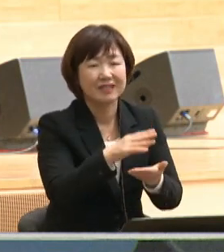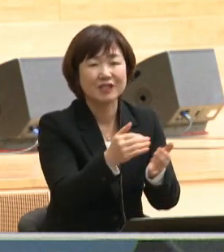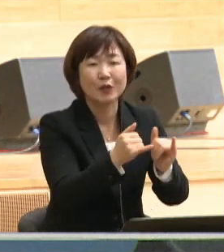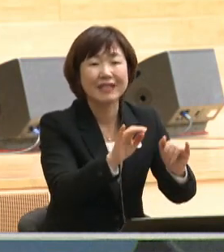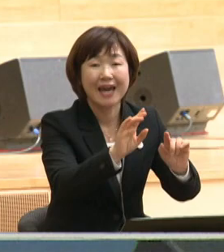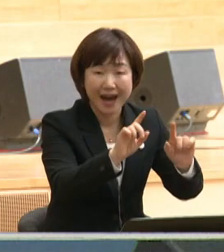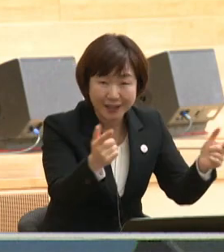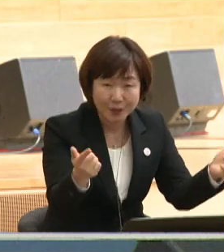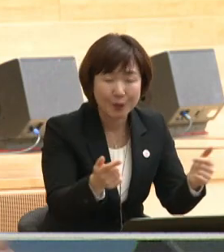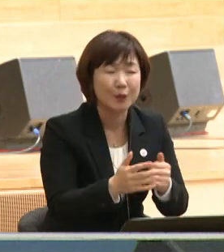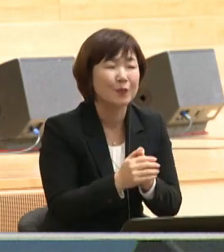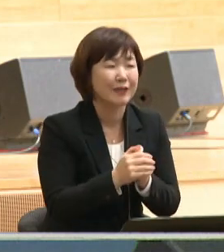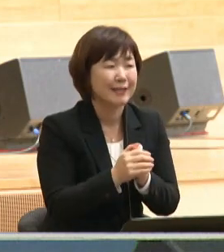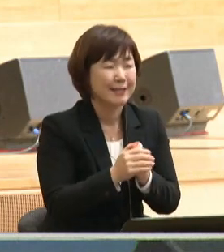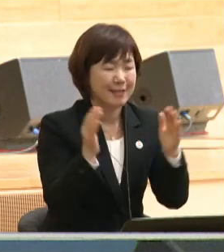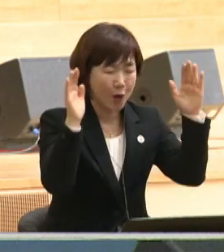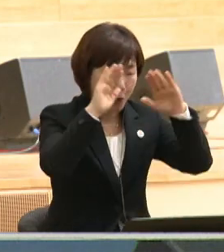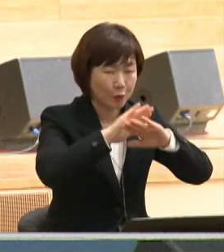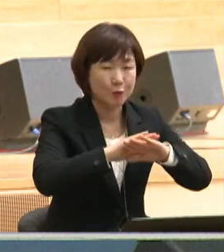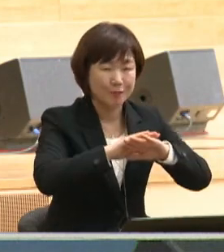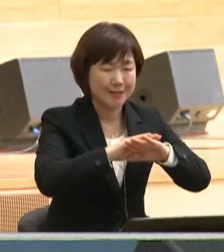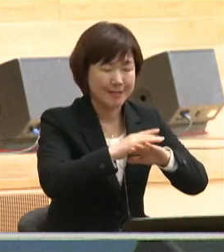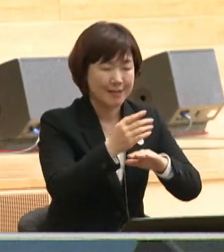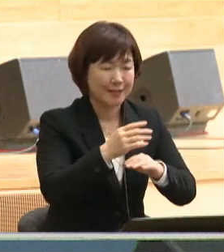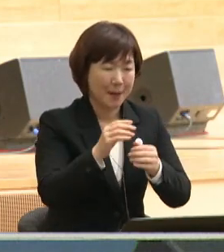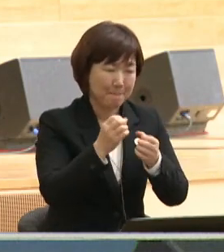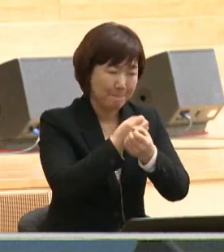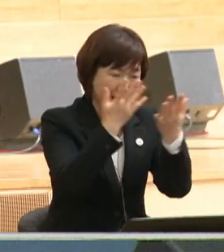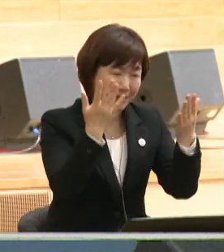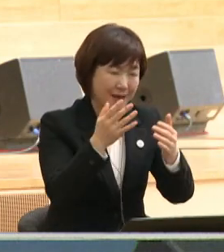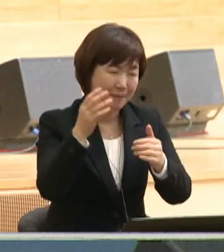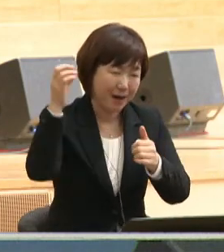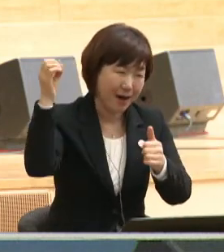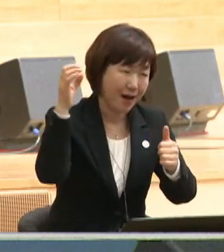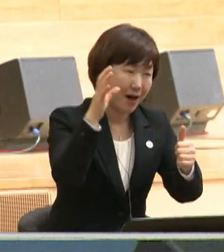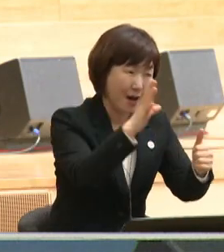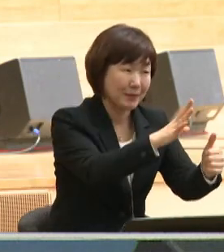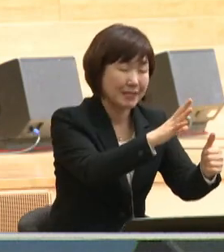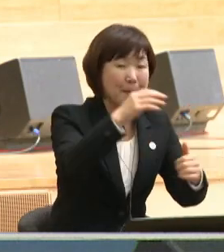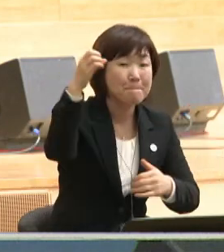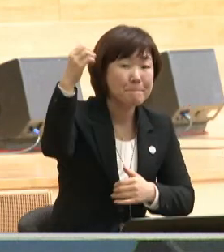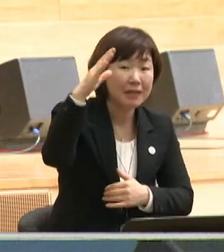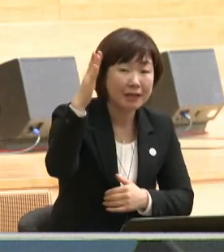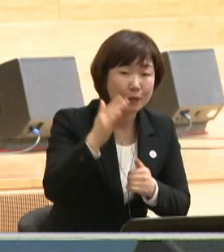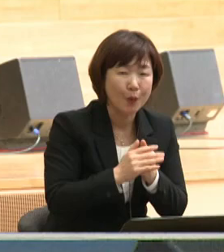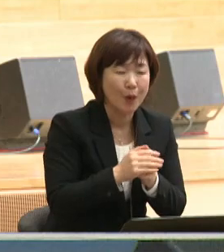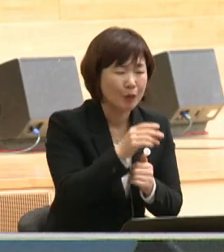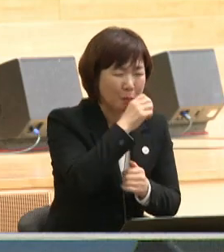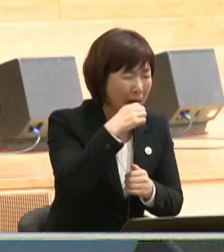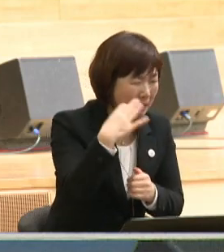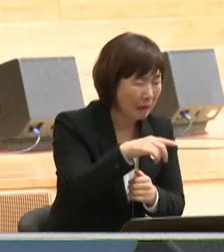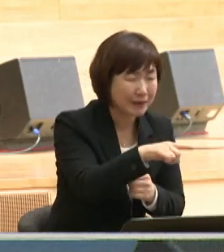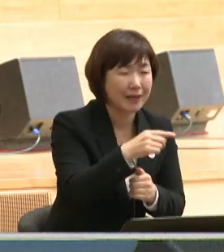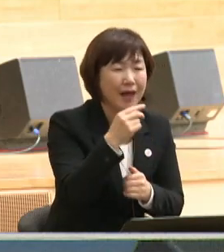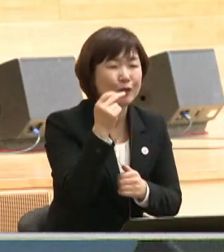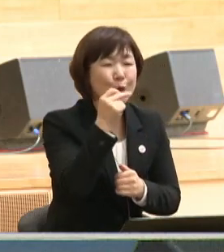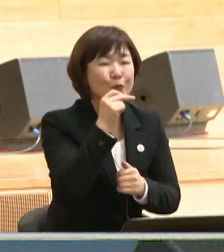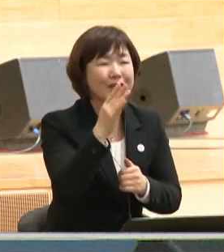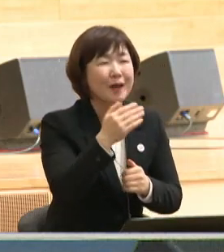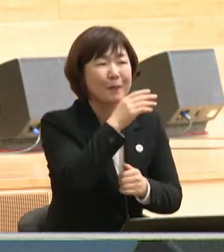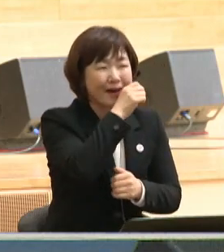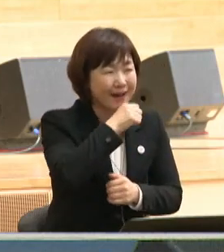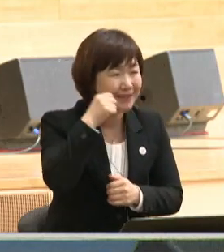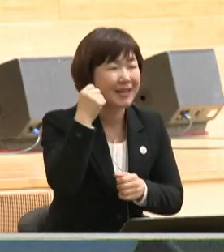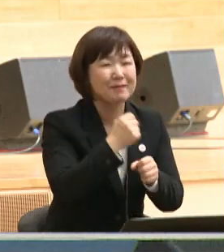그리스도인들이 아니라 어두운 곳을 밝히는 빛으로 맛을 잃은 곳에 맛을내는 소금으로 그렇게 그리스도